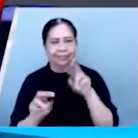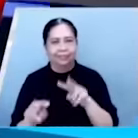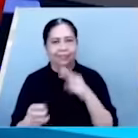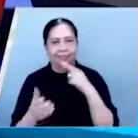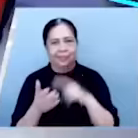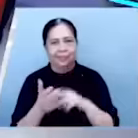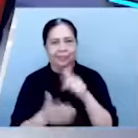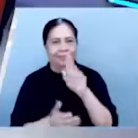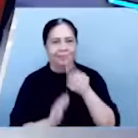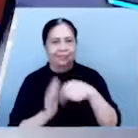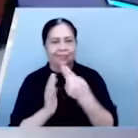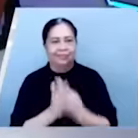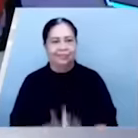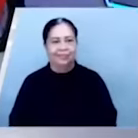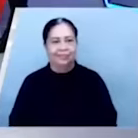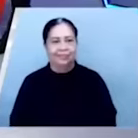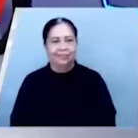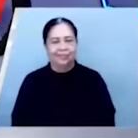24 oras.